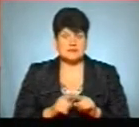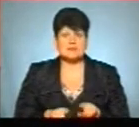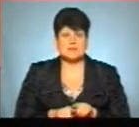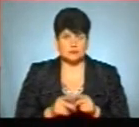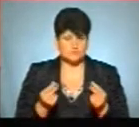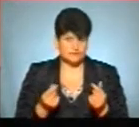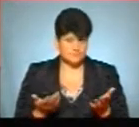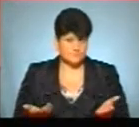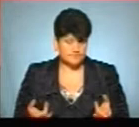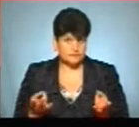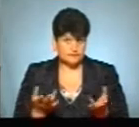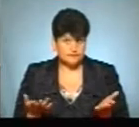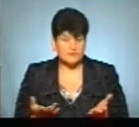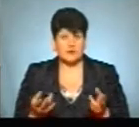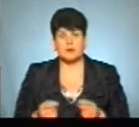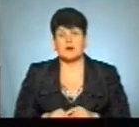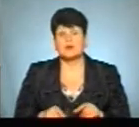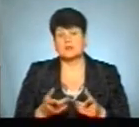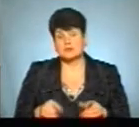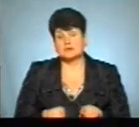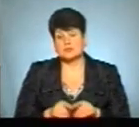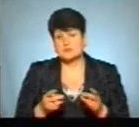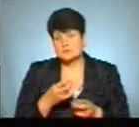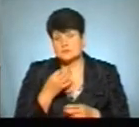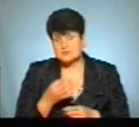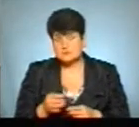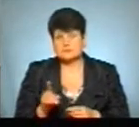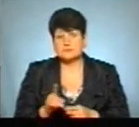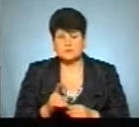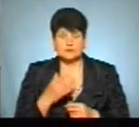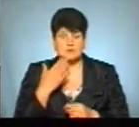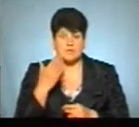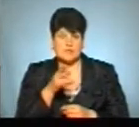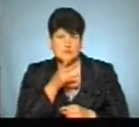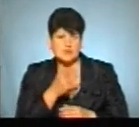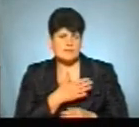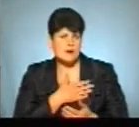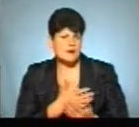хоча треба зазначити, що останнім часом дуже активно